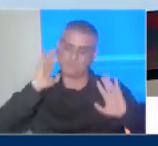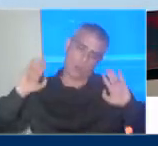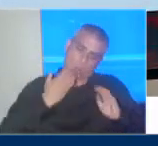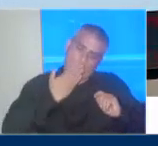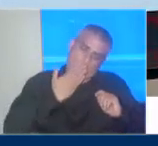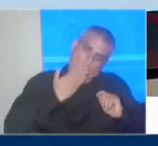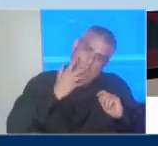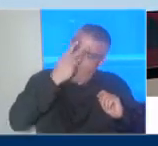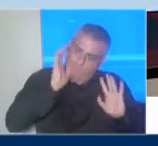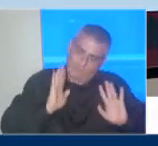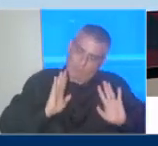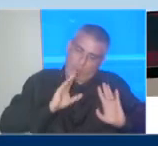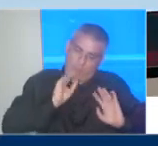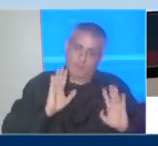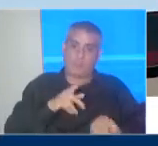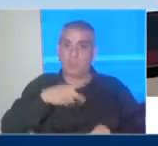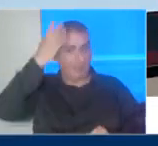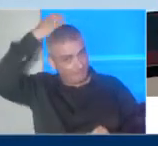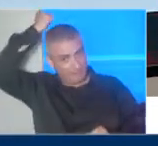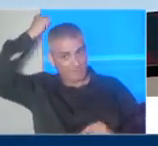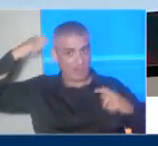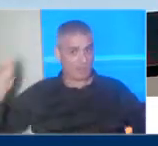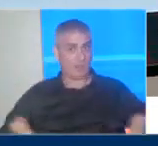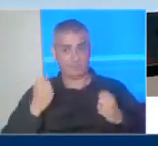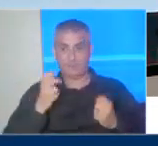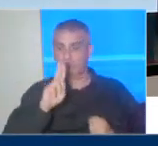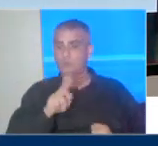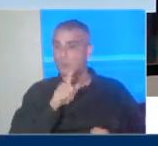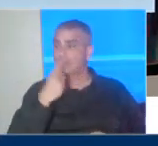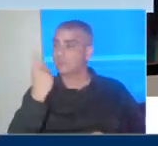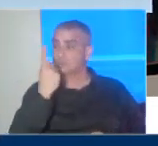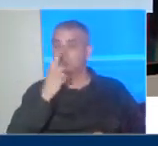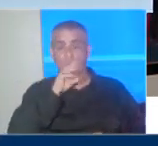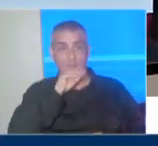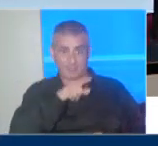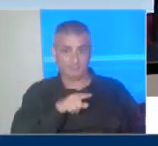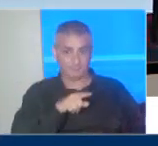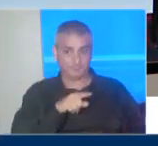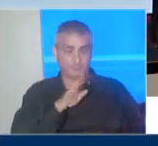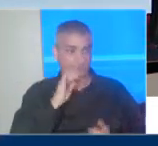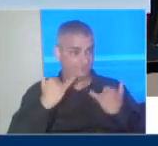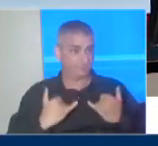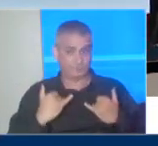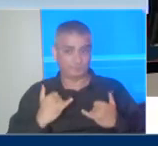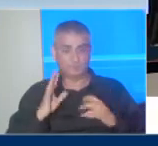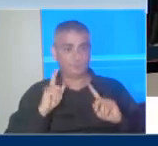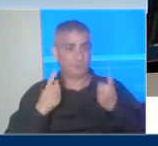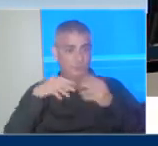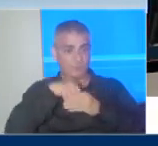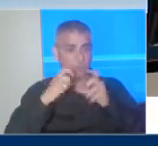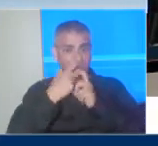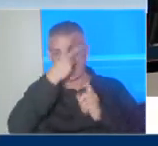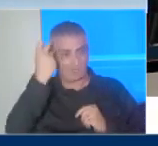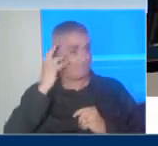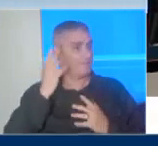כי בערבים לא נוגעים. אז מרב מיכאלי עושה קמפיין סגולים. היחידות שמדברות, או היחידים שמדברים היום על מה שקורה במגזר